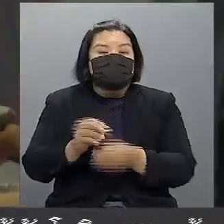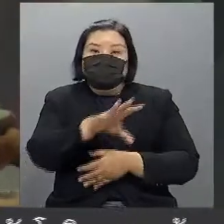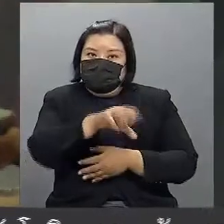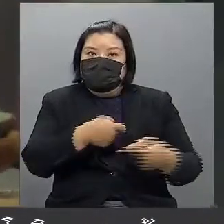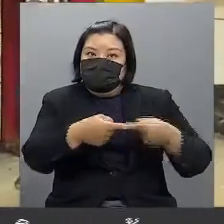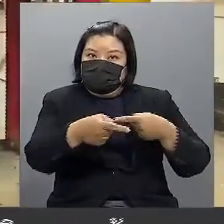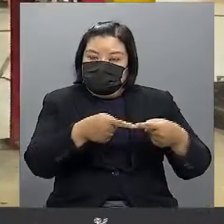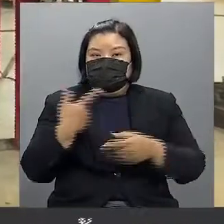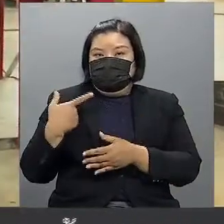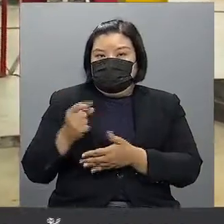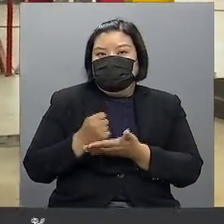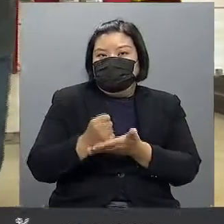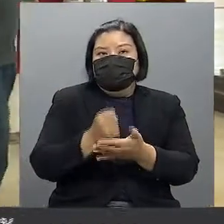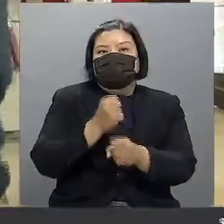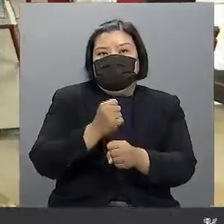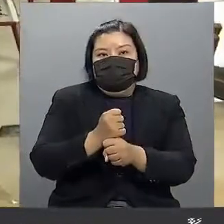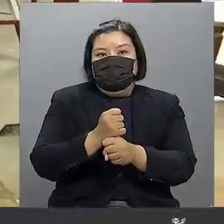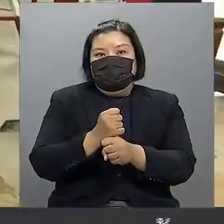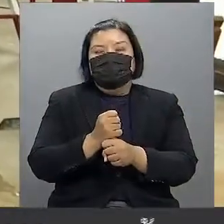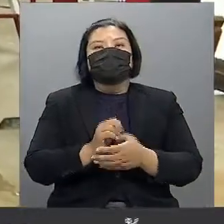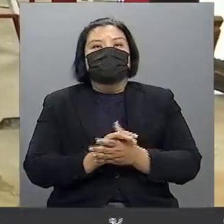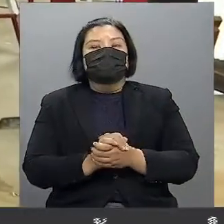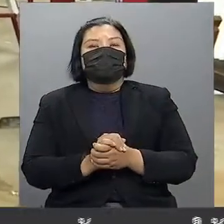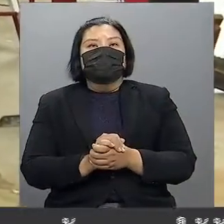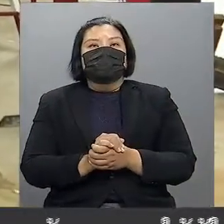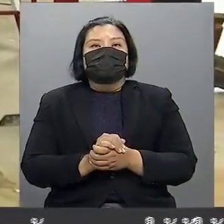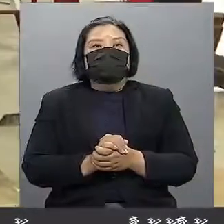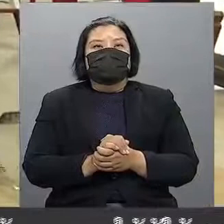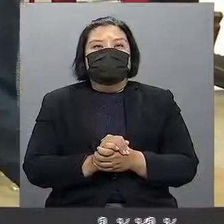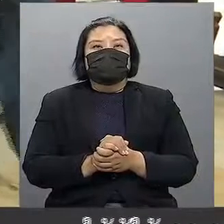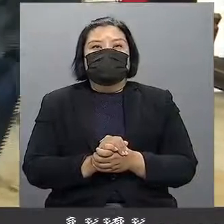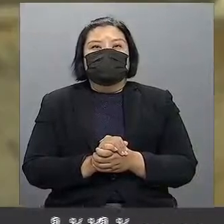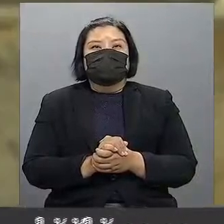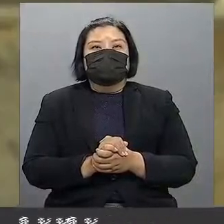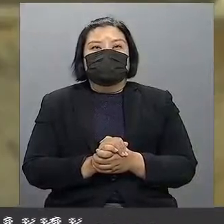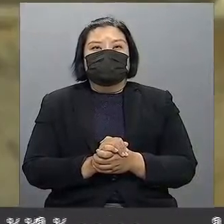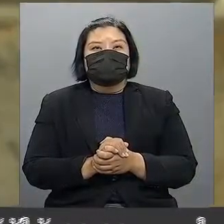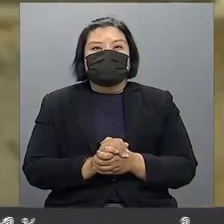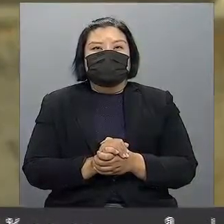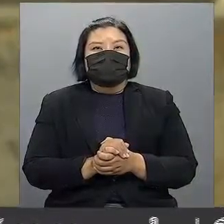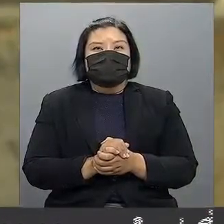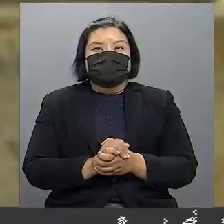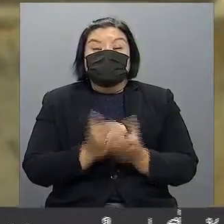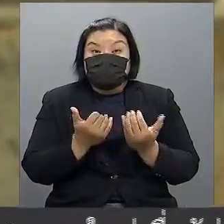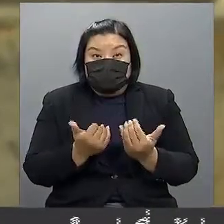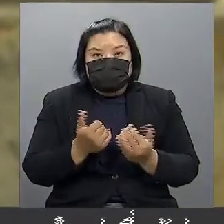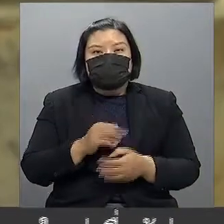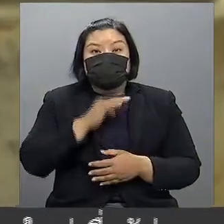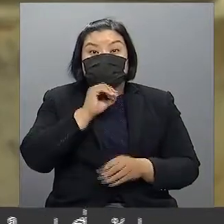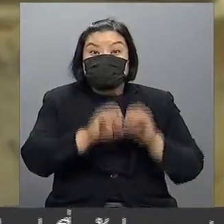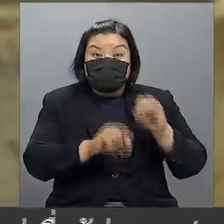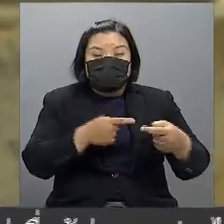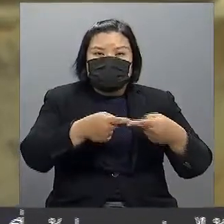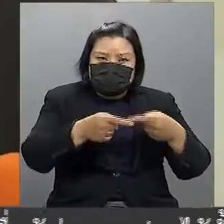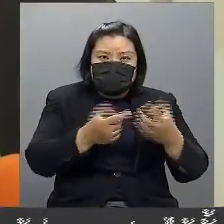างดี ขยะที่เกิดในช่วงโควิดตัวนี้มันไม่สามารถเอาไปย่อเอาไปรีไซเคิลได้อย่างพวกช้อนส้อมต่างๆคือร้านรับรี